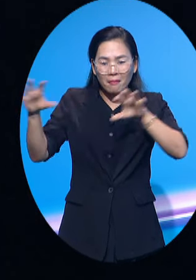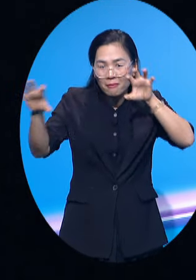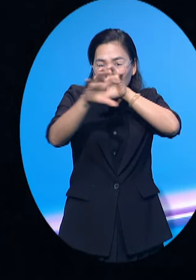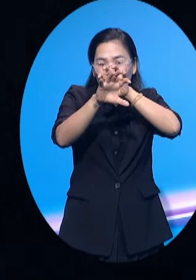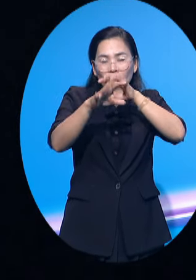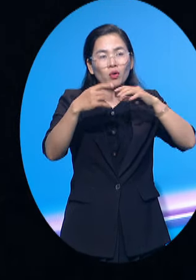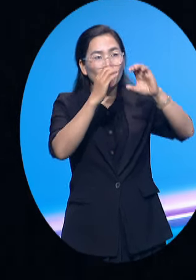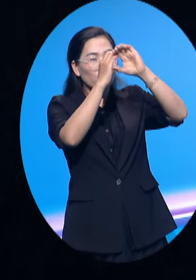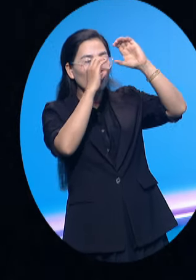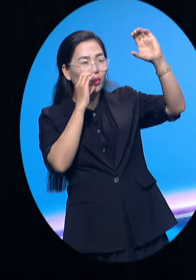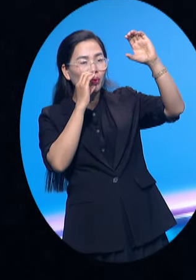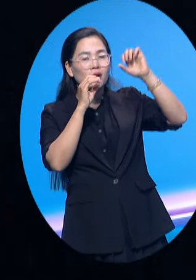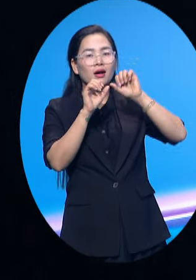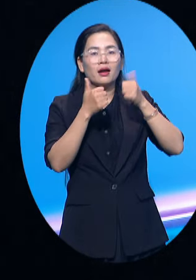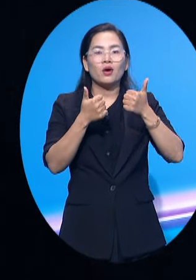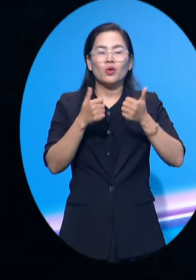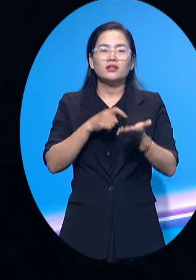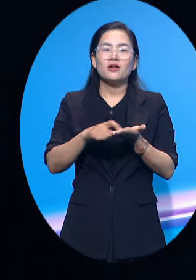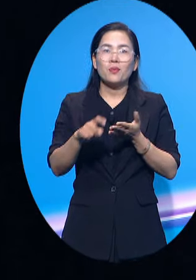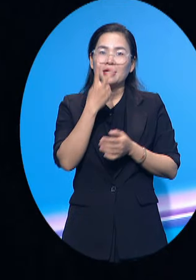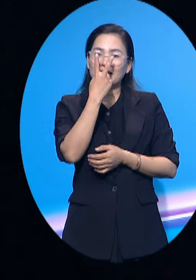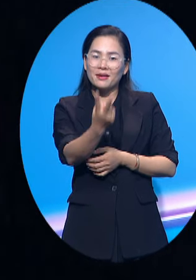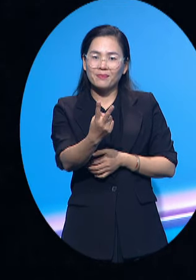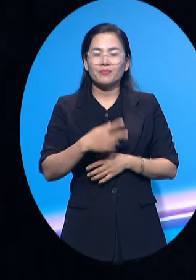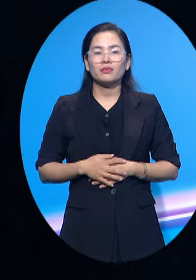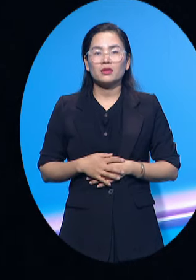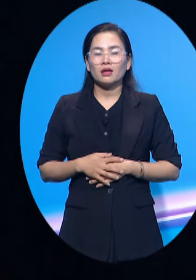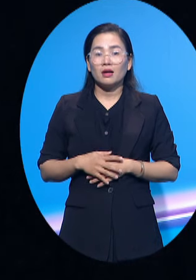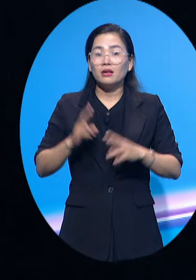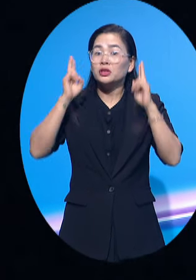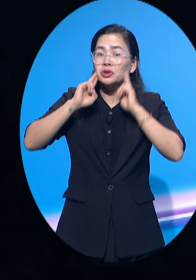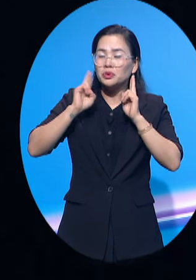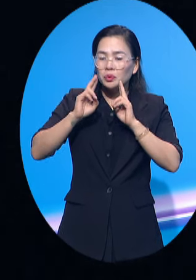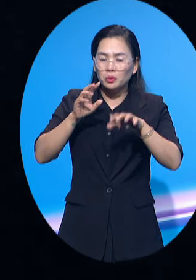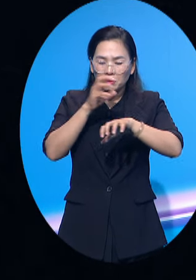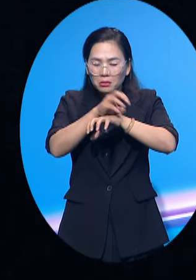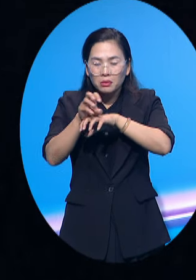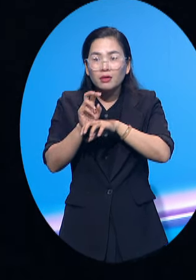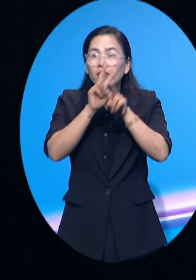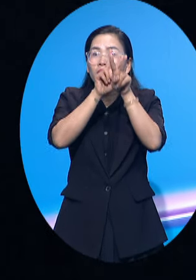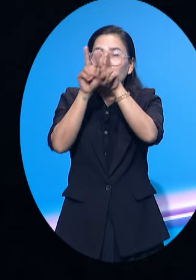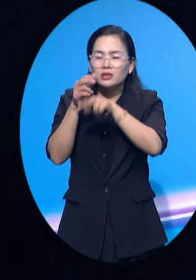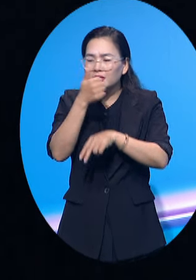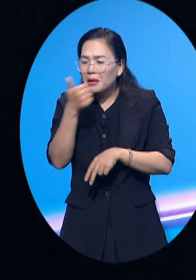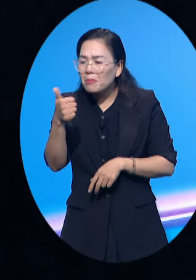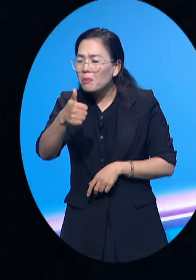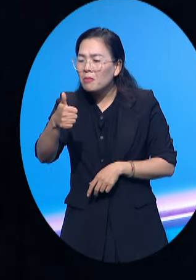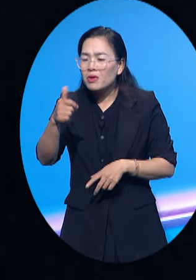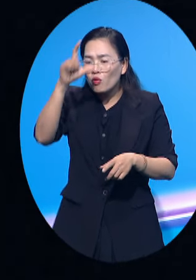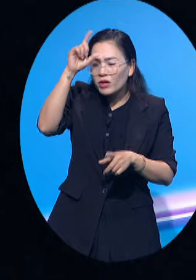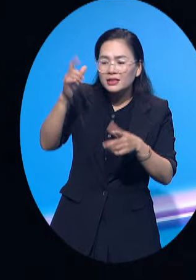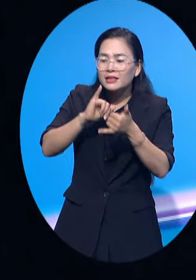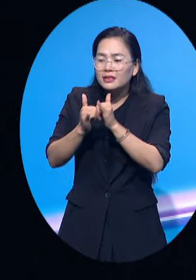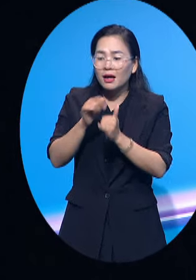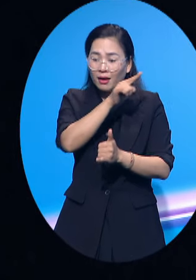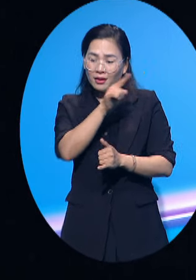được quan sát thấy trên đất liền ở châu Mỹ. Tại một số sở thú, các nhà nghiên cứu đã theo dõi cách thức các loài động vật hành xử trước hiện tượng